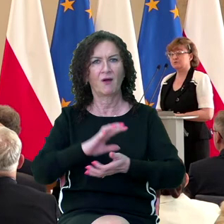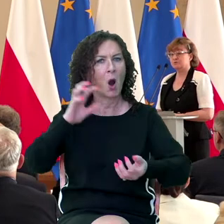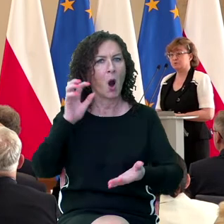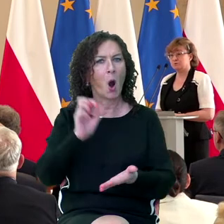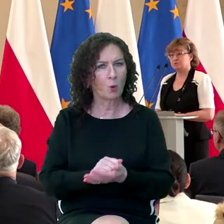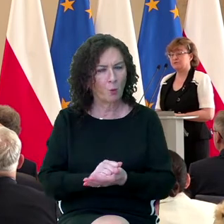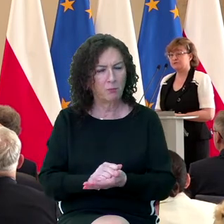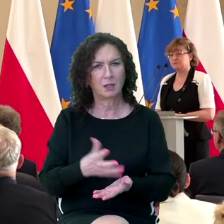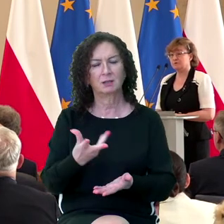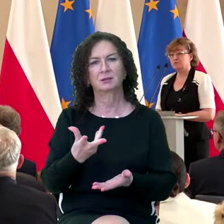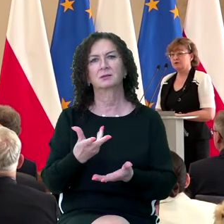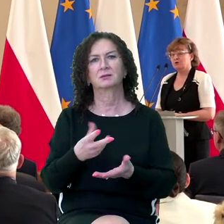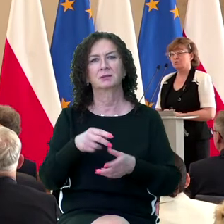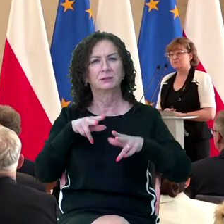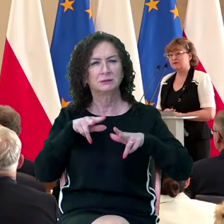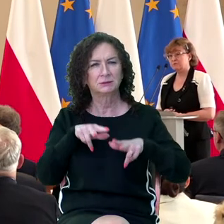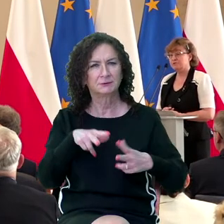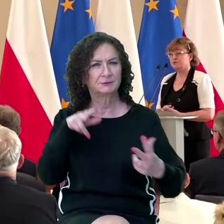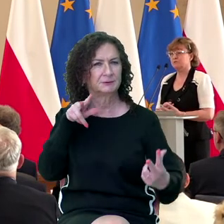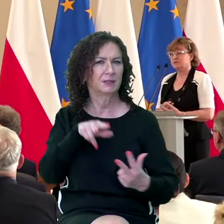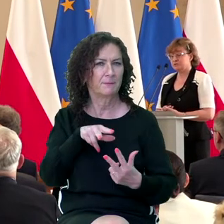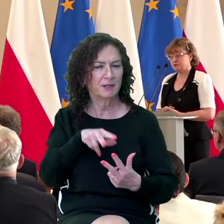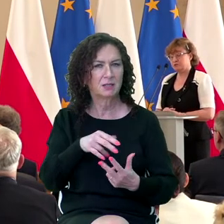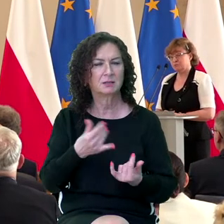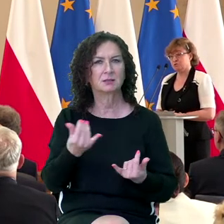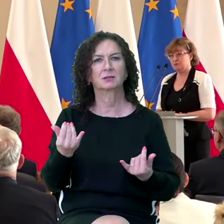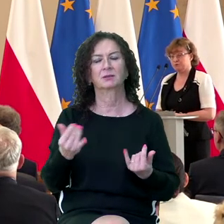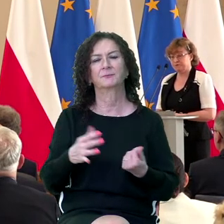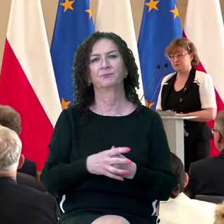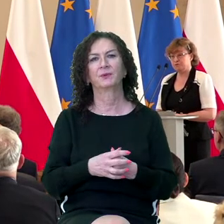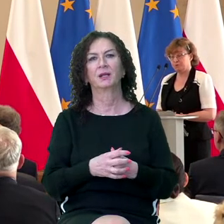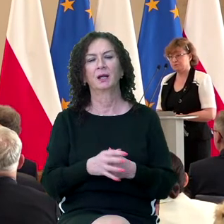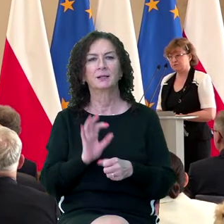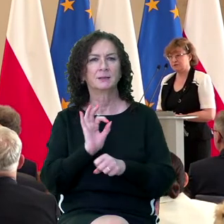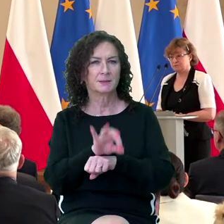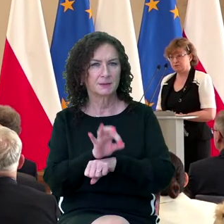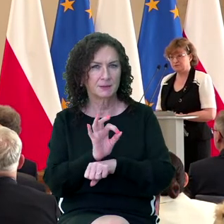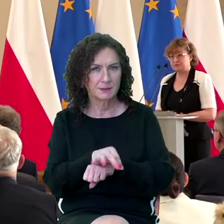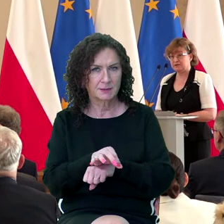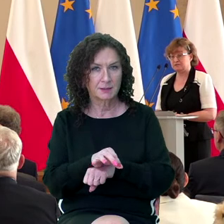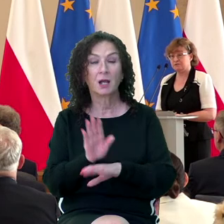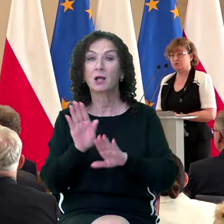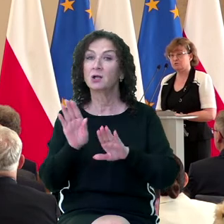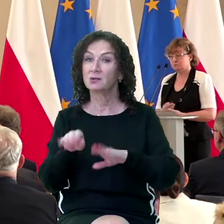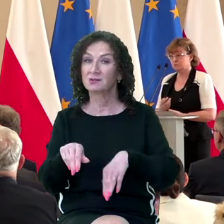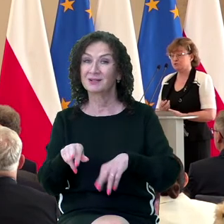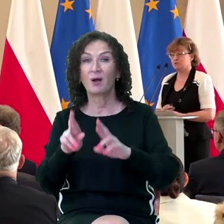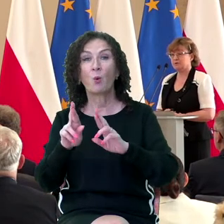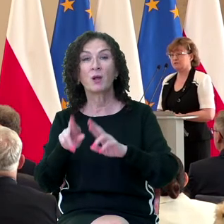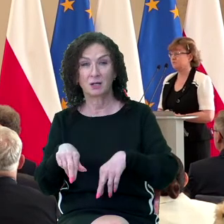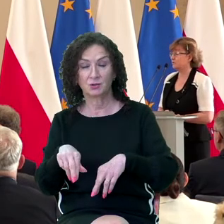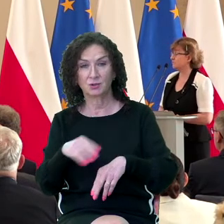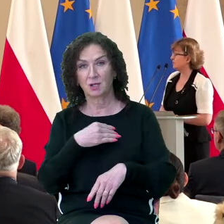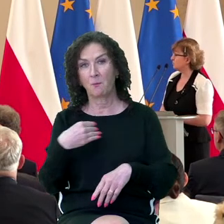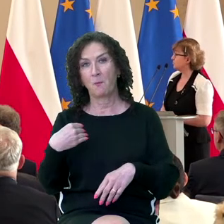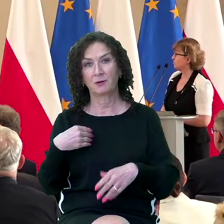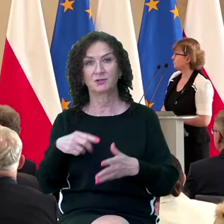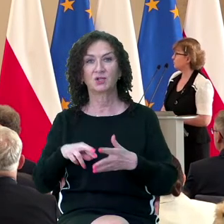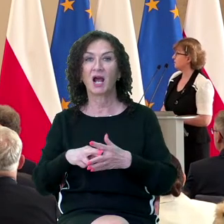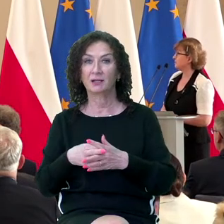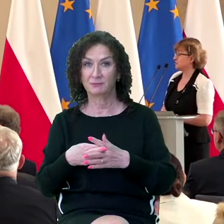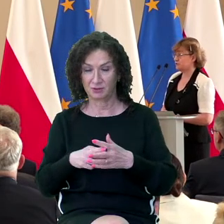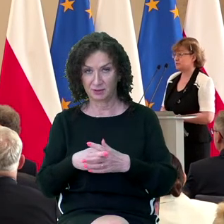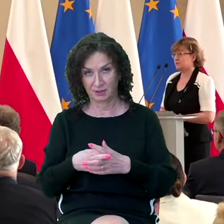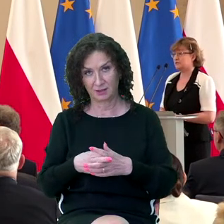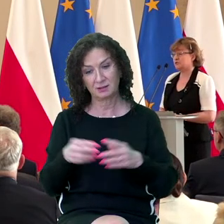i społeczeństwo, ostały się resztki, można powiedzieć, polskiej administracji. O tym możecie państwo w albumie